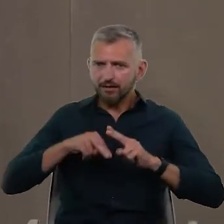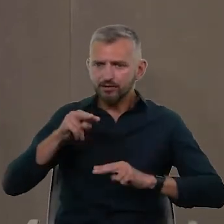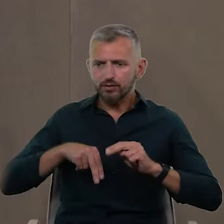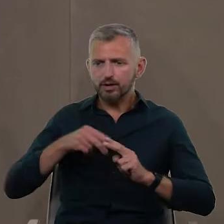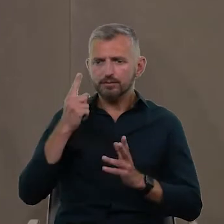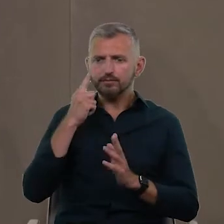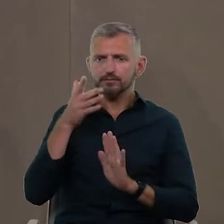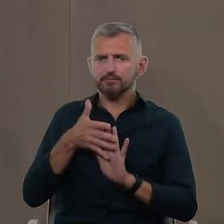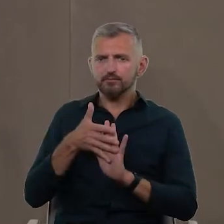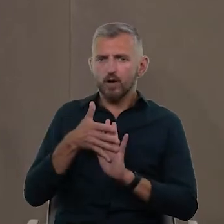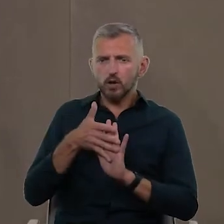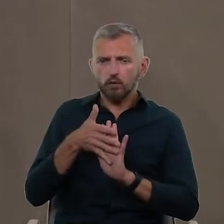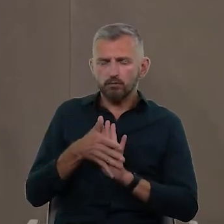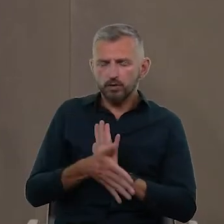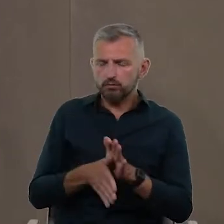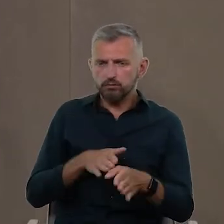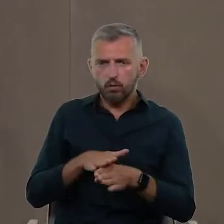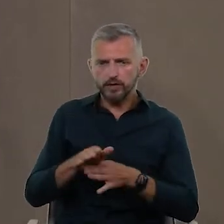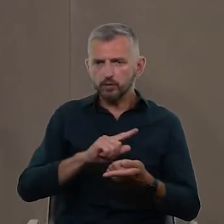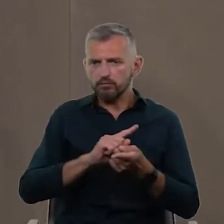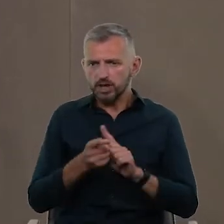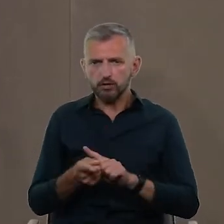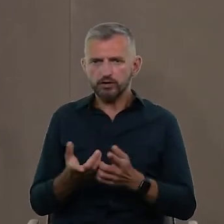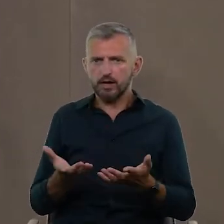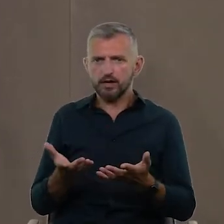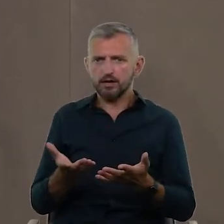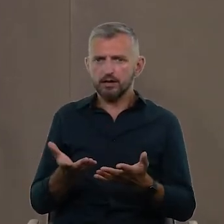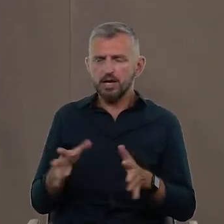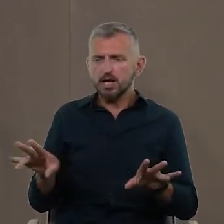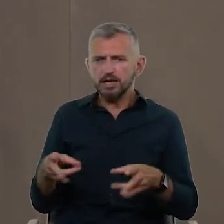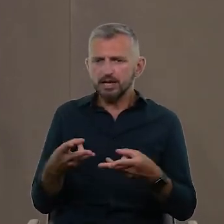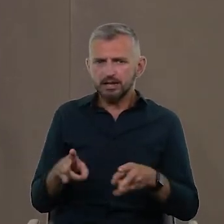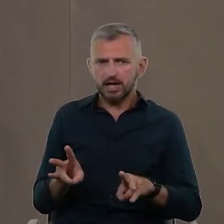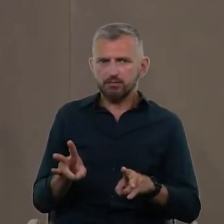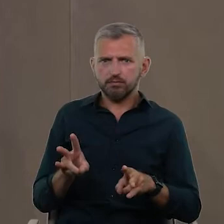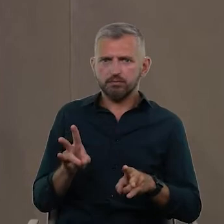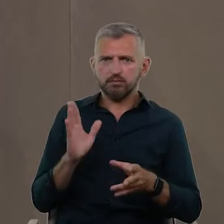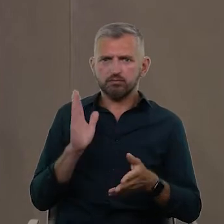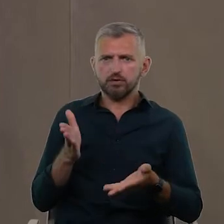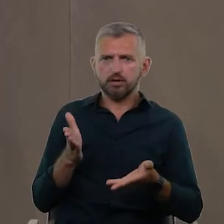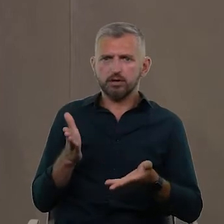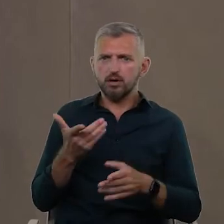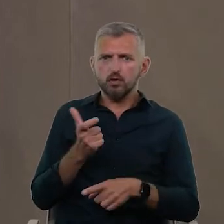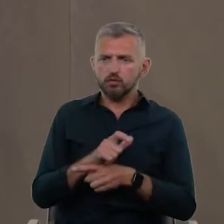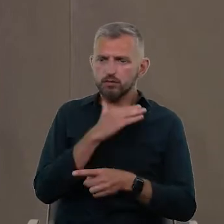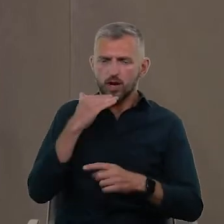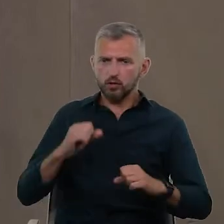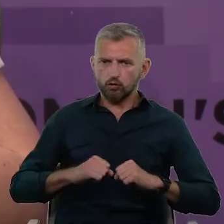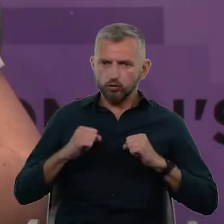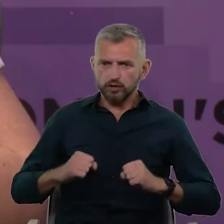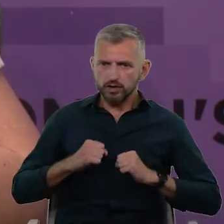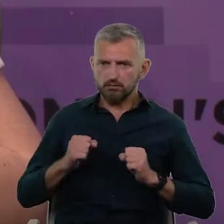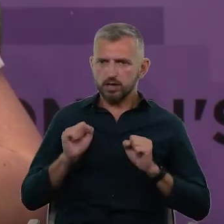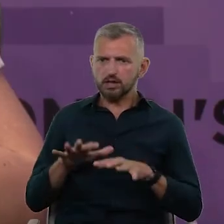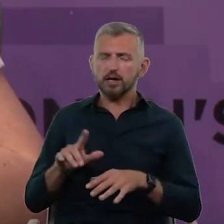зрозуміло докорінно змінилися, і не треба буде, ну, скажімо так, дуже багато зусиль